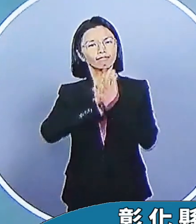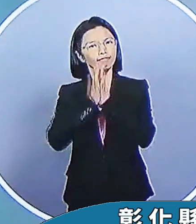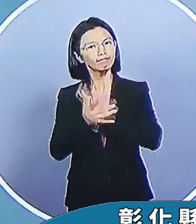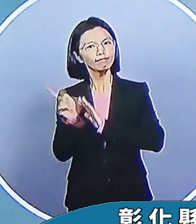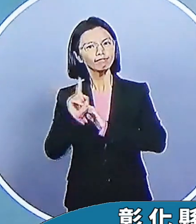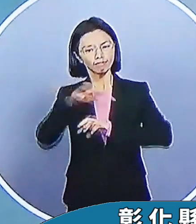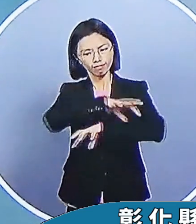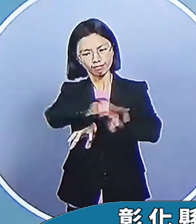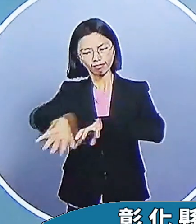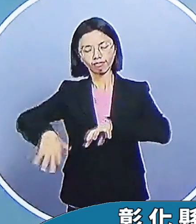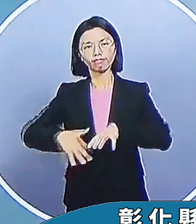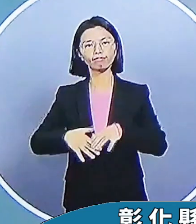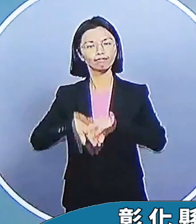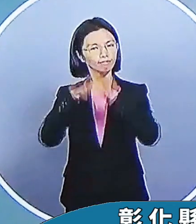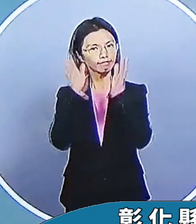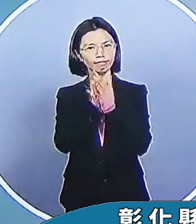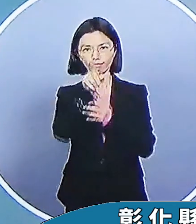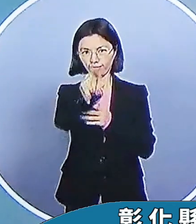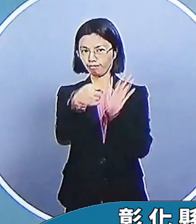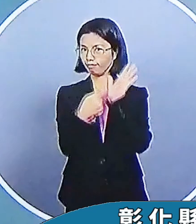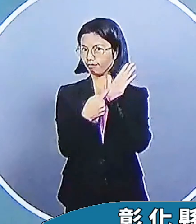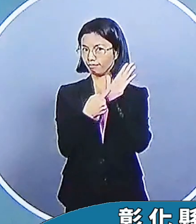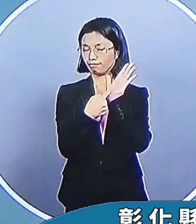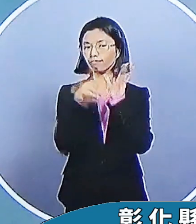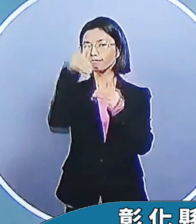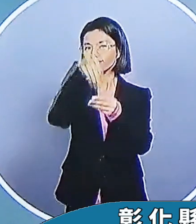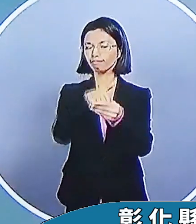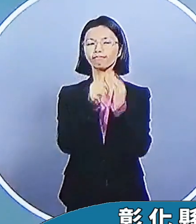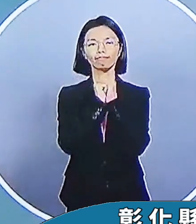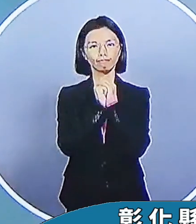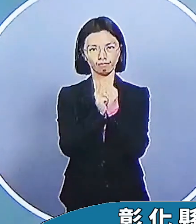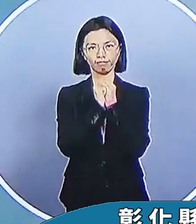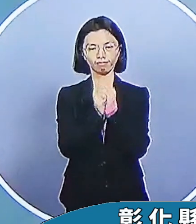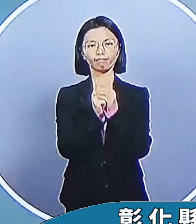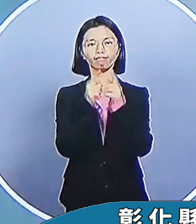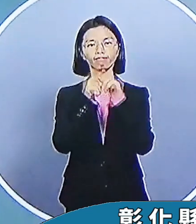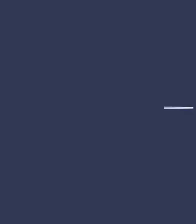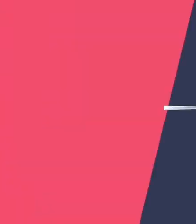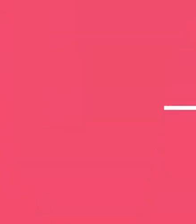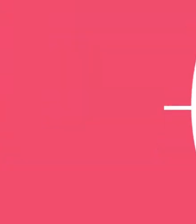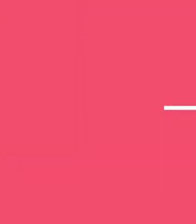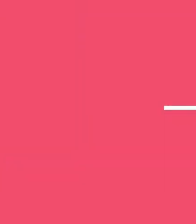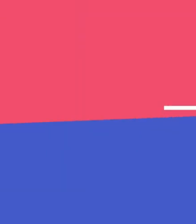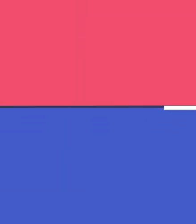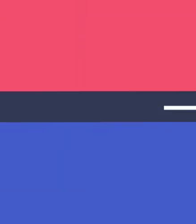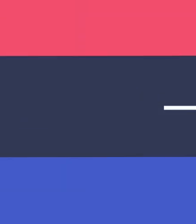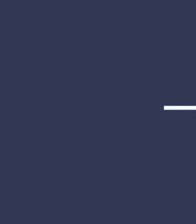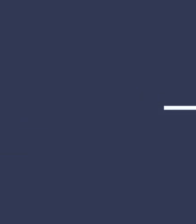么种的这个环境，拢是一日手中的一张票。拜托咱所有同情时段，拜托。